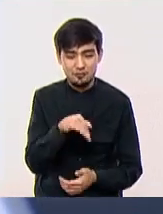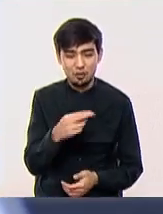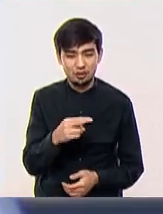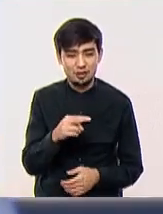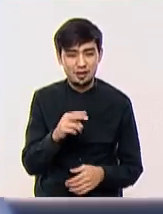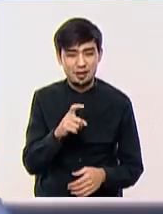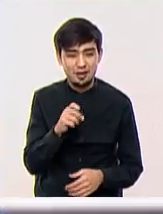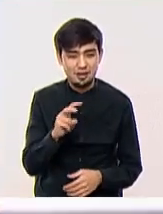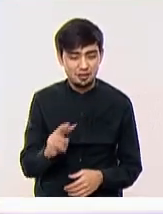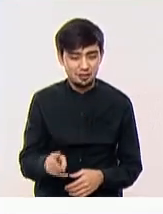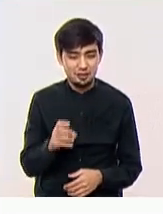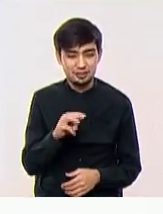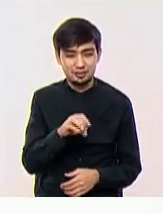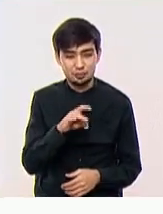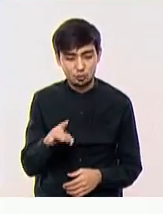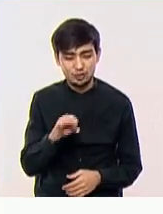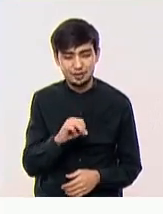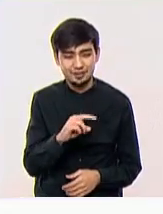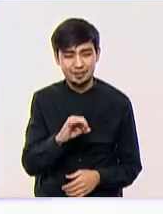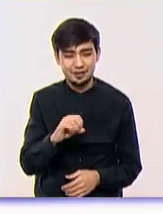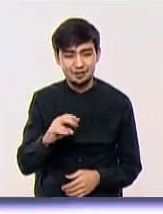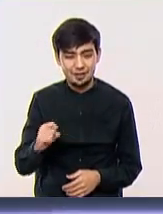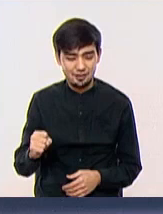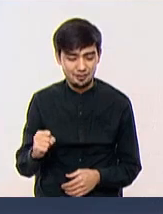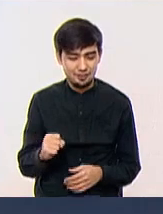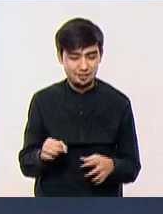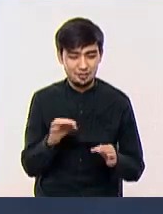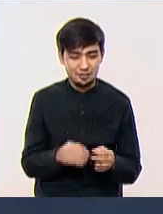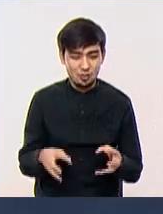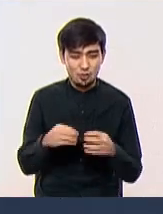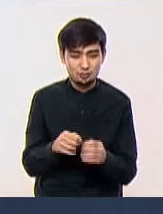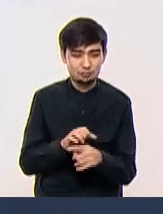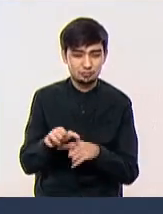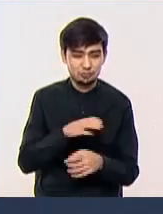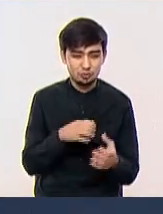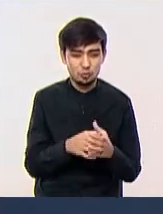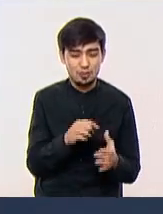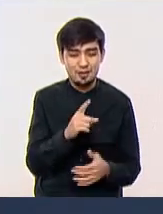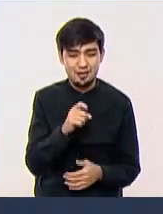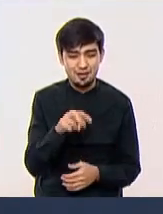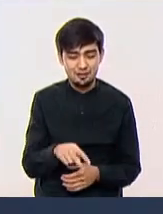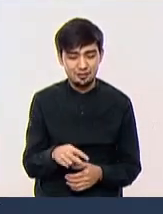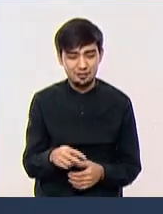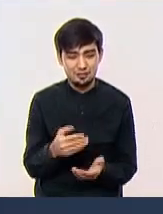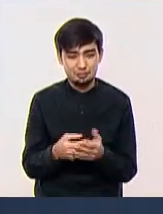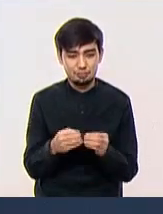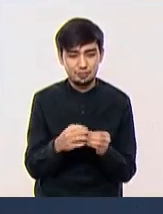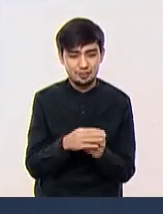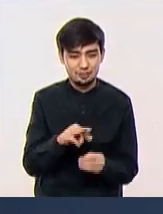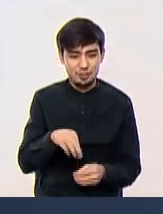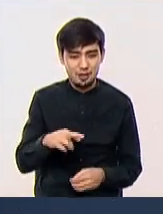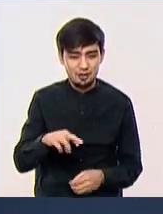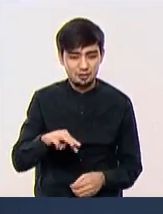«Халык» Тимура и Динары Кулебаевых. Таким образом, общая сумма перевода группой «Халык» составила 15 миллиардов